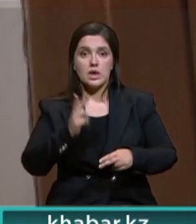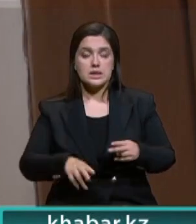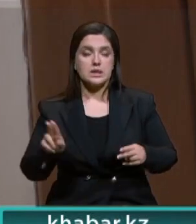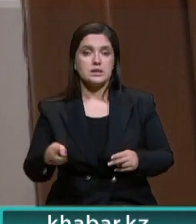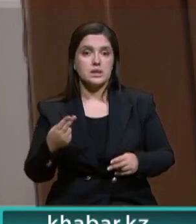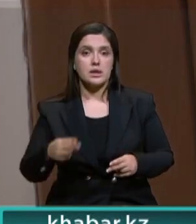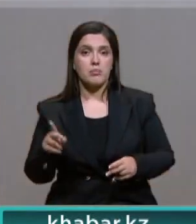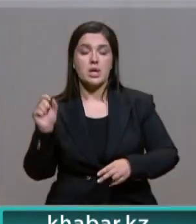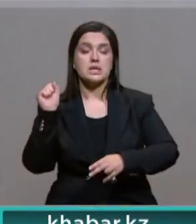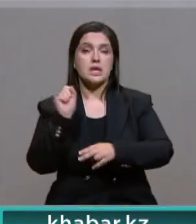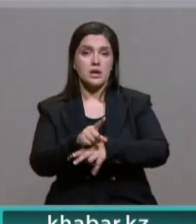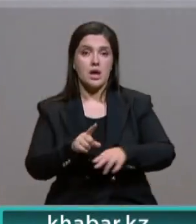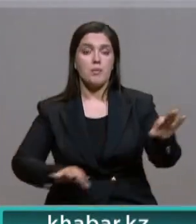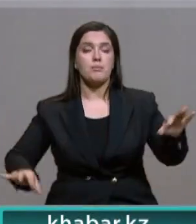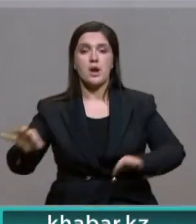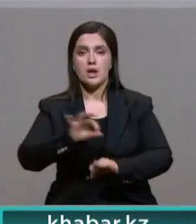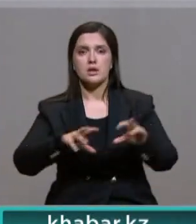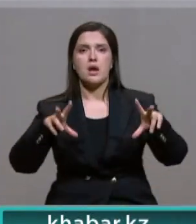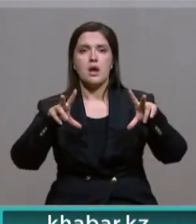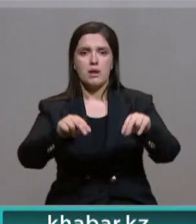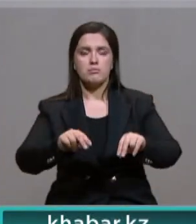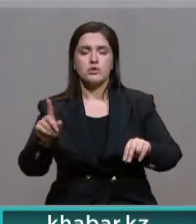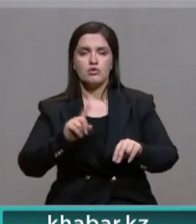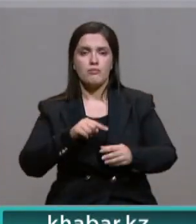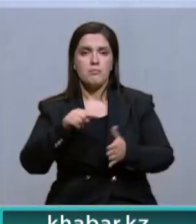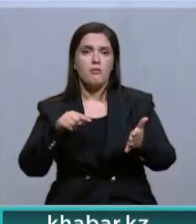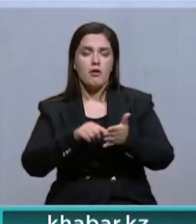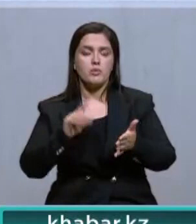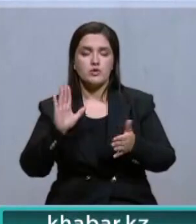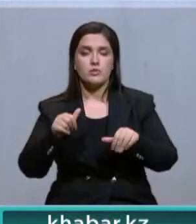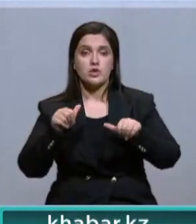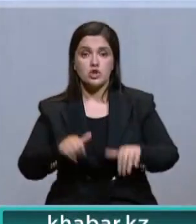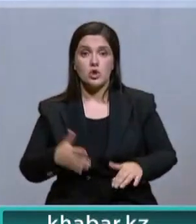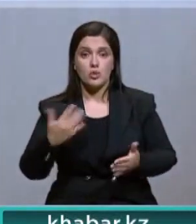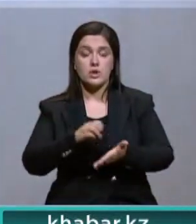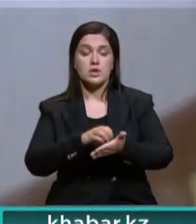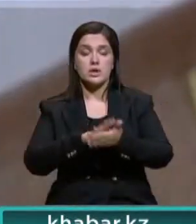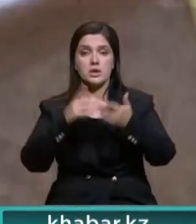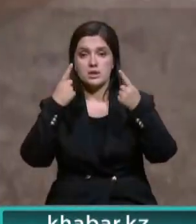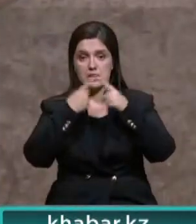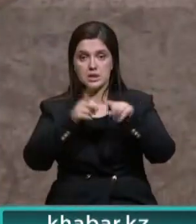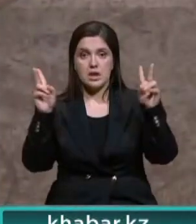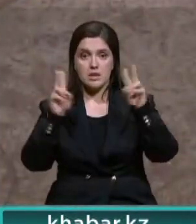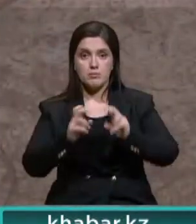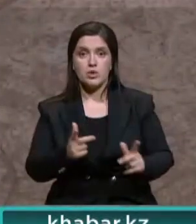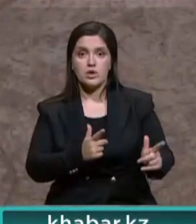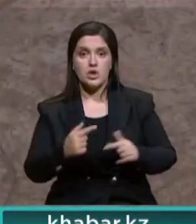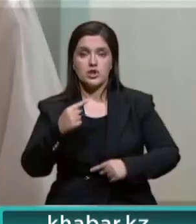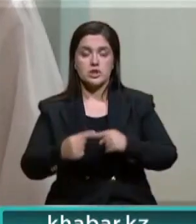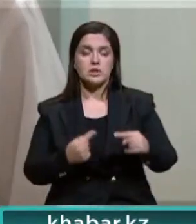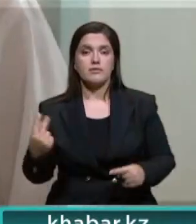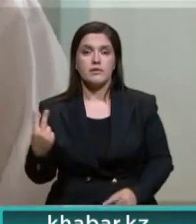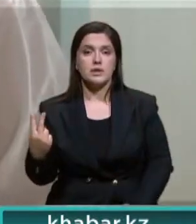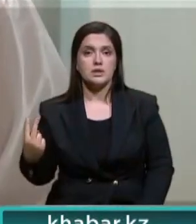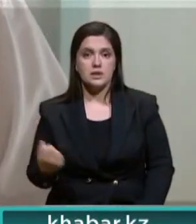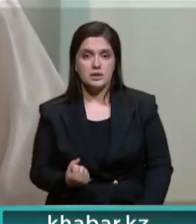года. Заказчики проекта обещают, что до этого времени вопрос решится. Уже назначена техническая экспертиза, которая будет готова через 2 недели. В